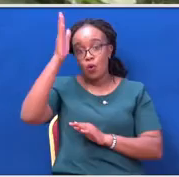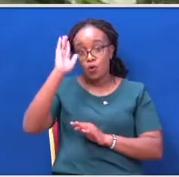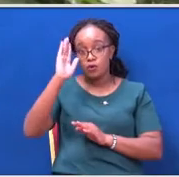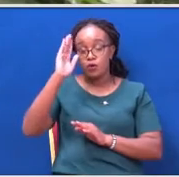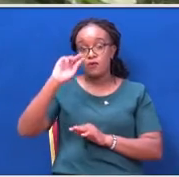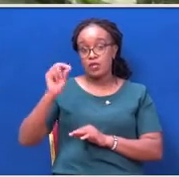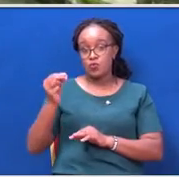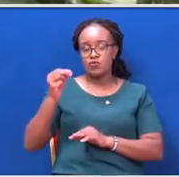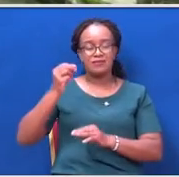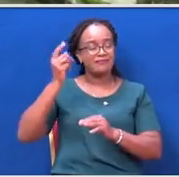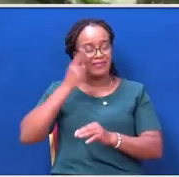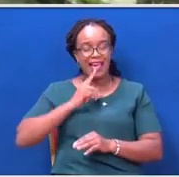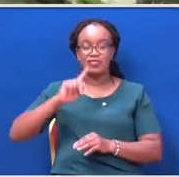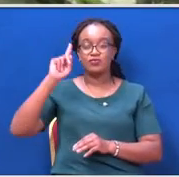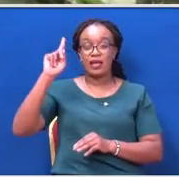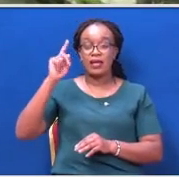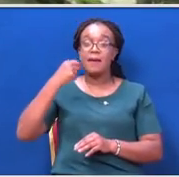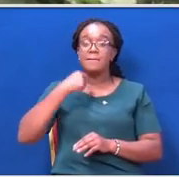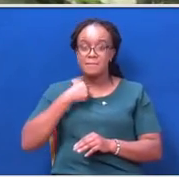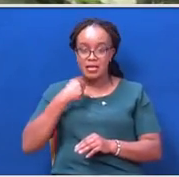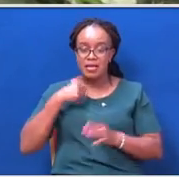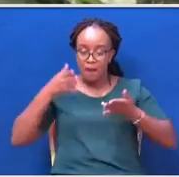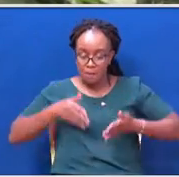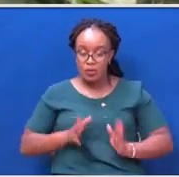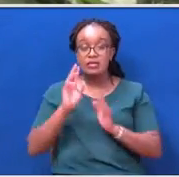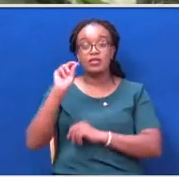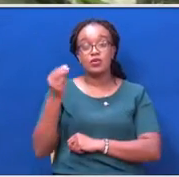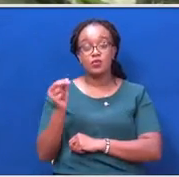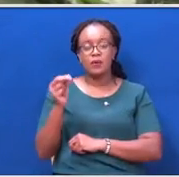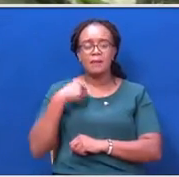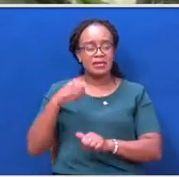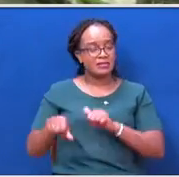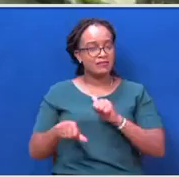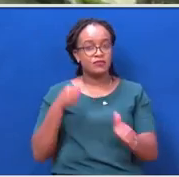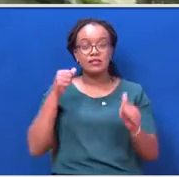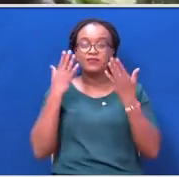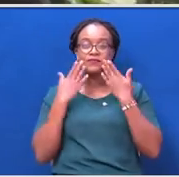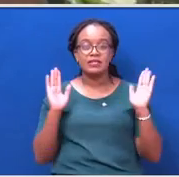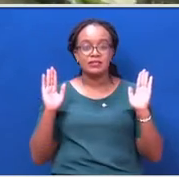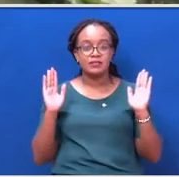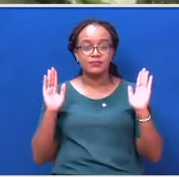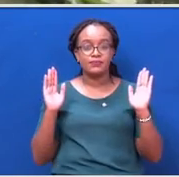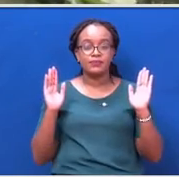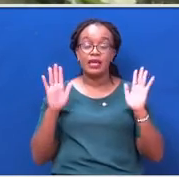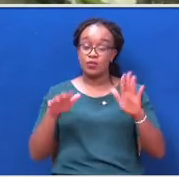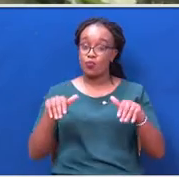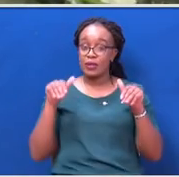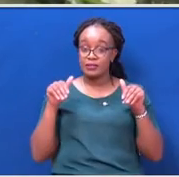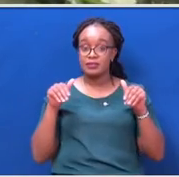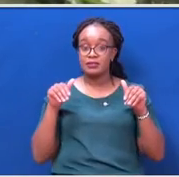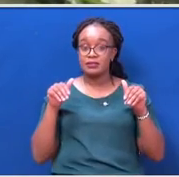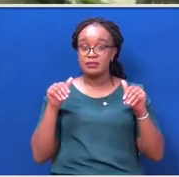ya Mungu, mimi ni mtoto wa Kikuyu na Mumbi. Mimi ni mekata. Na goja,